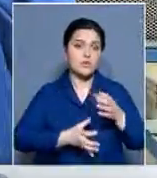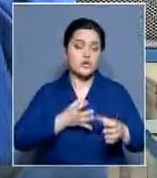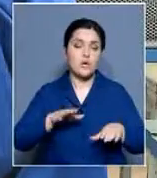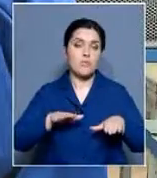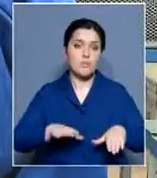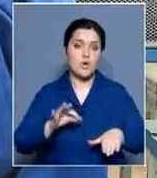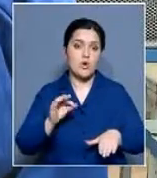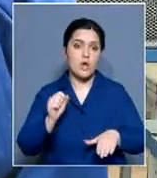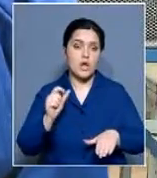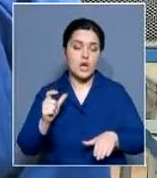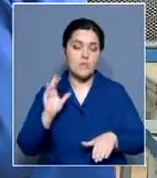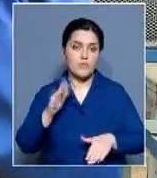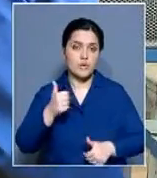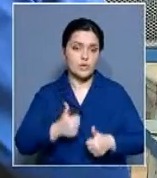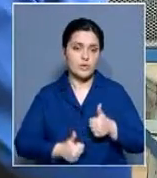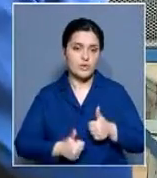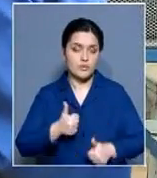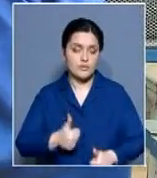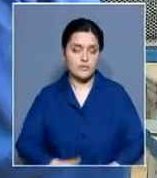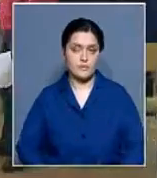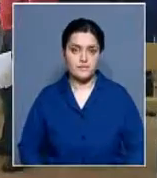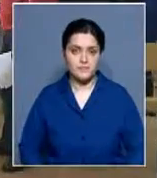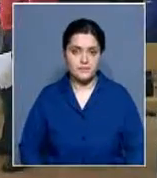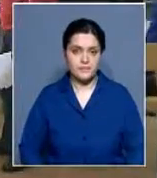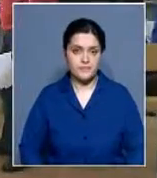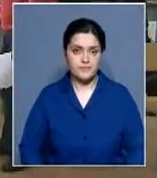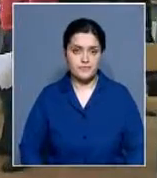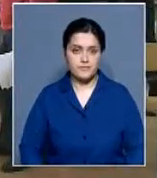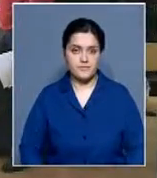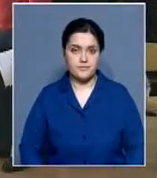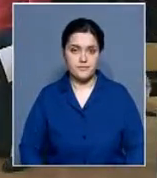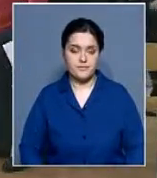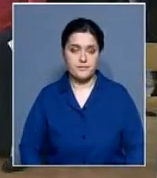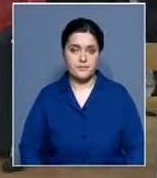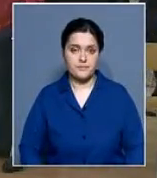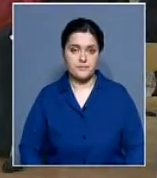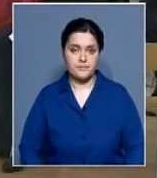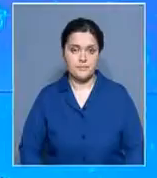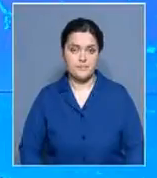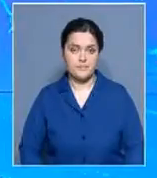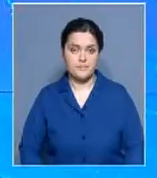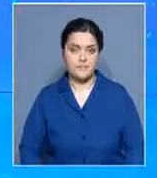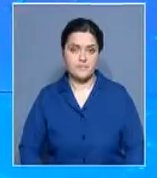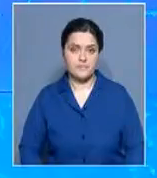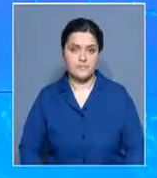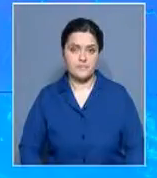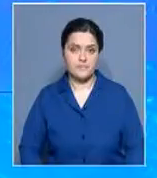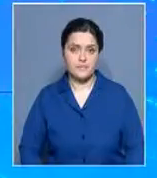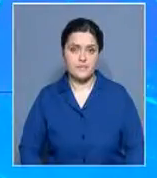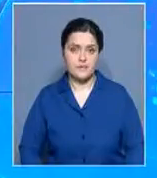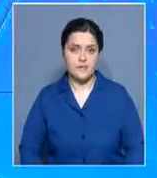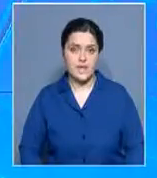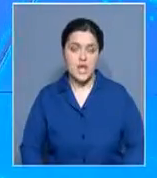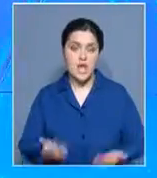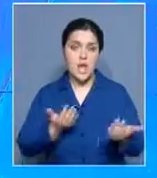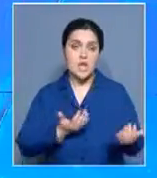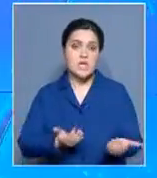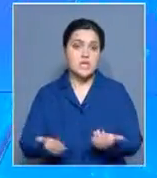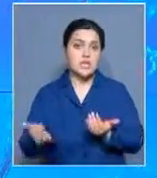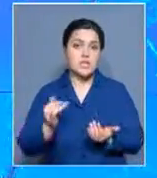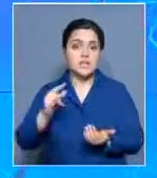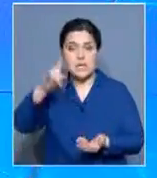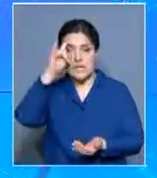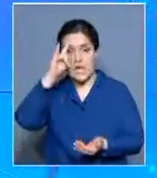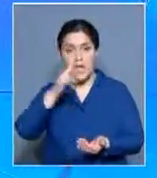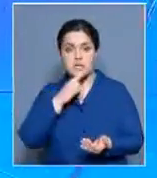Абу-Даби. Татьяна Ковалева, Саламат Бикбаев, Хабар 24, Актау. И о спорте летающие лыжники. Из